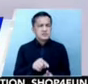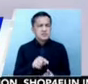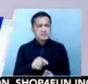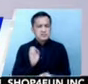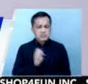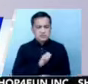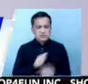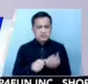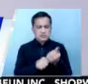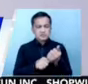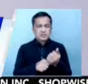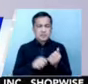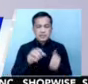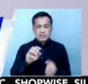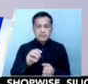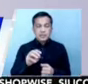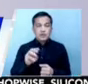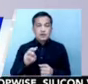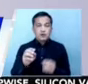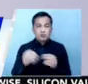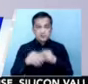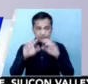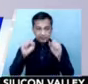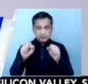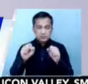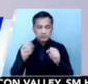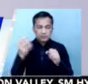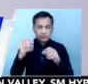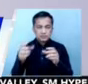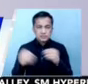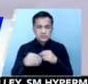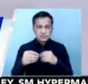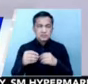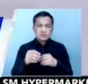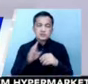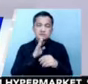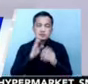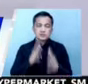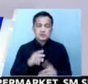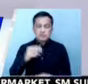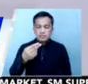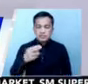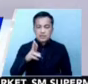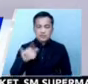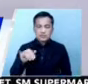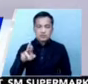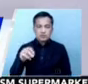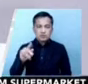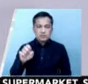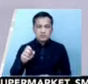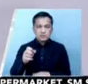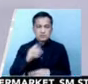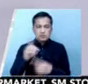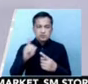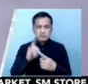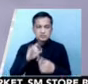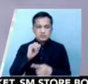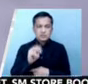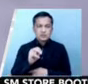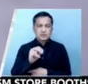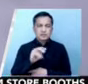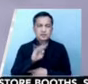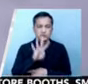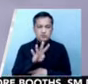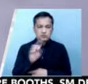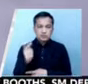malacanyang sa opisina ni dating presidential spokesperson Harry Roque may petsa itong January 4 2021